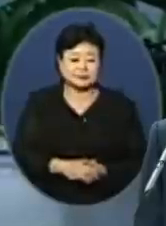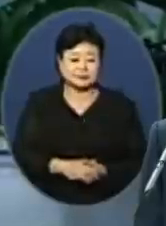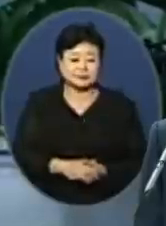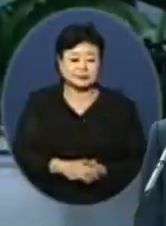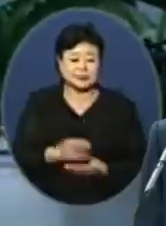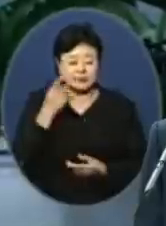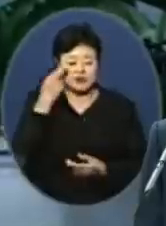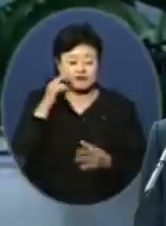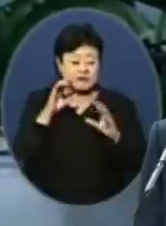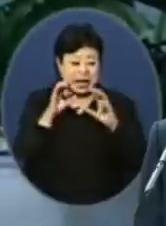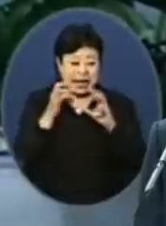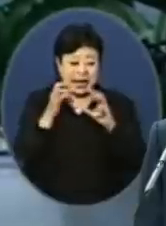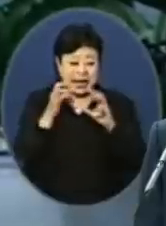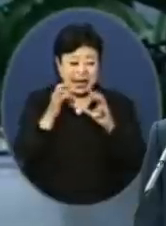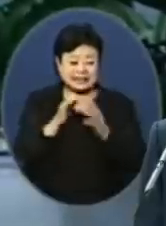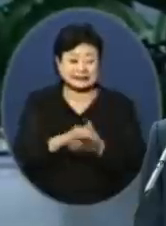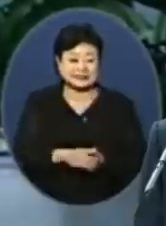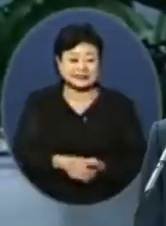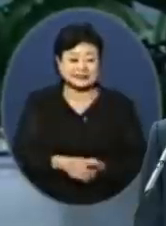미국의